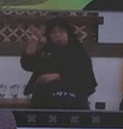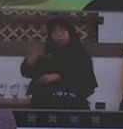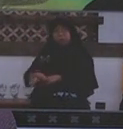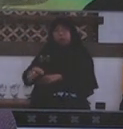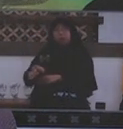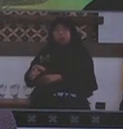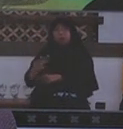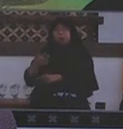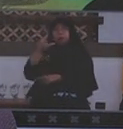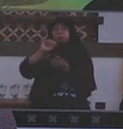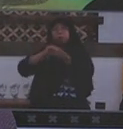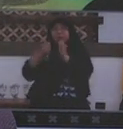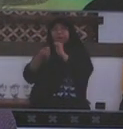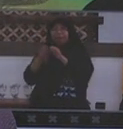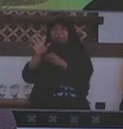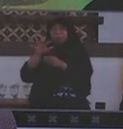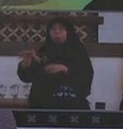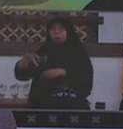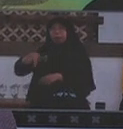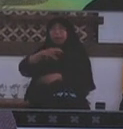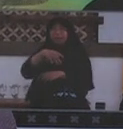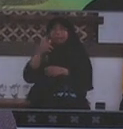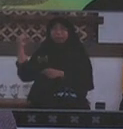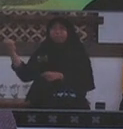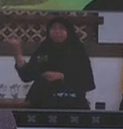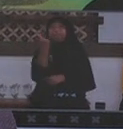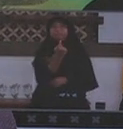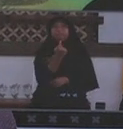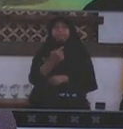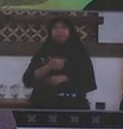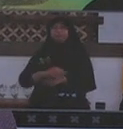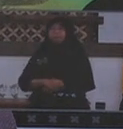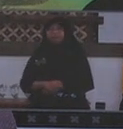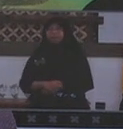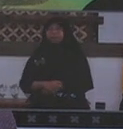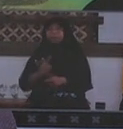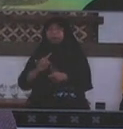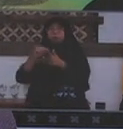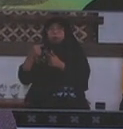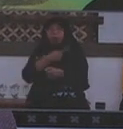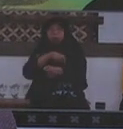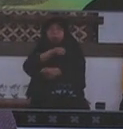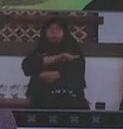mengatasi permasalahan di wilayahnya masing-masing atau mengembangkan potensi daerahnya.